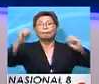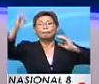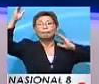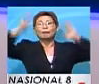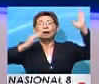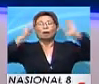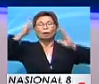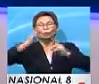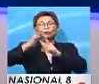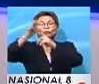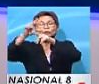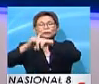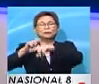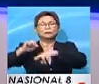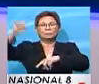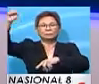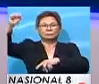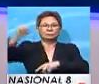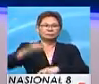khususnya di